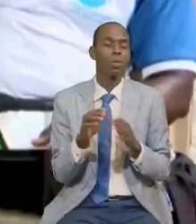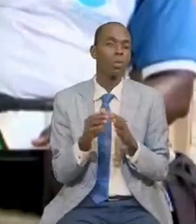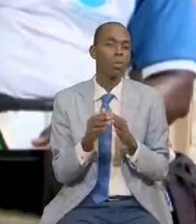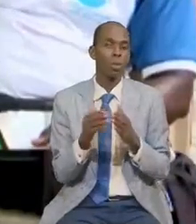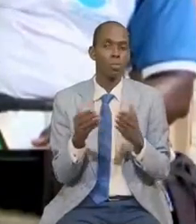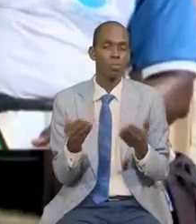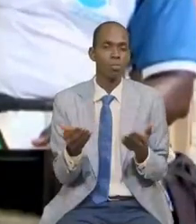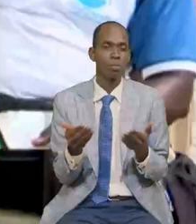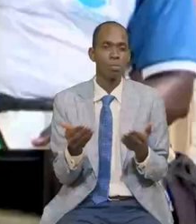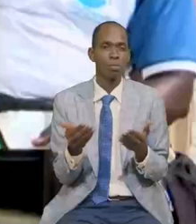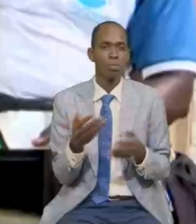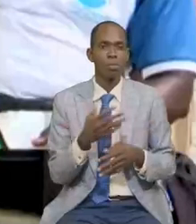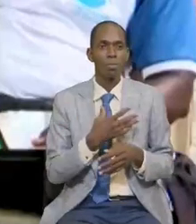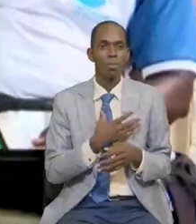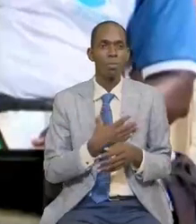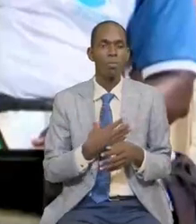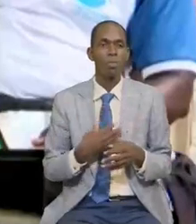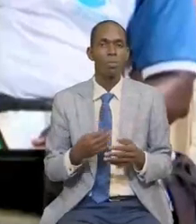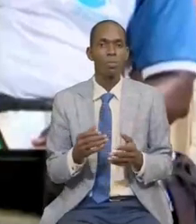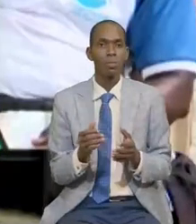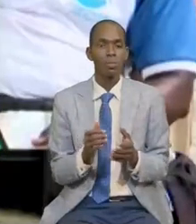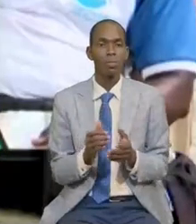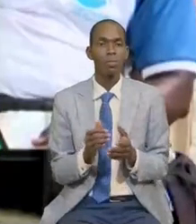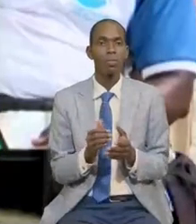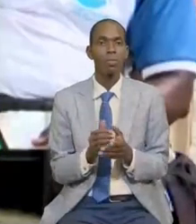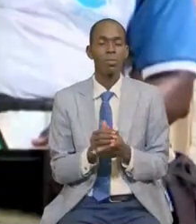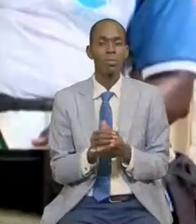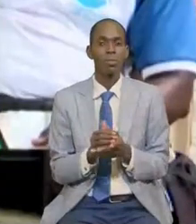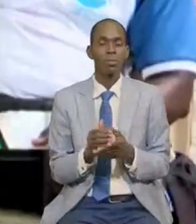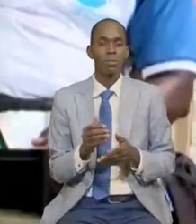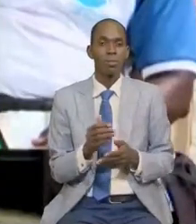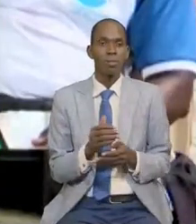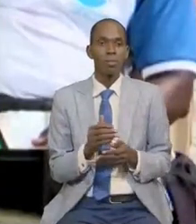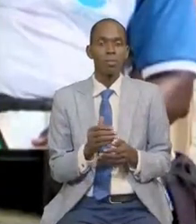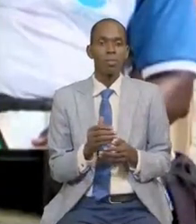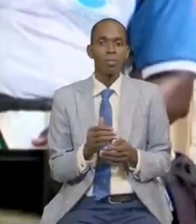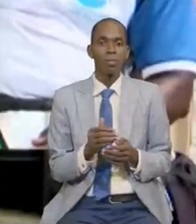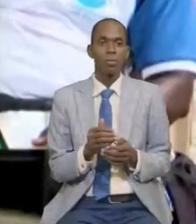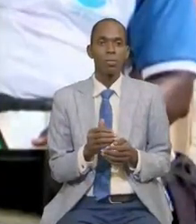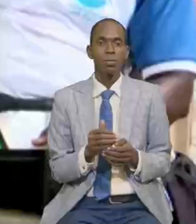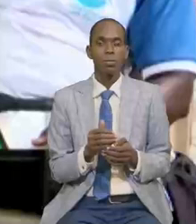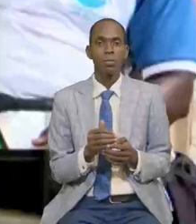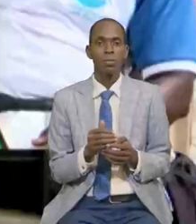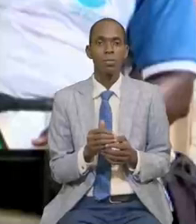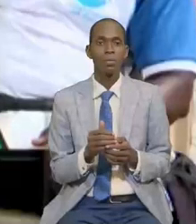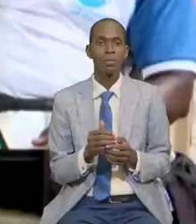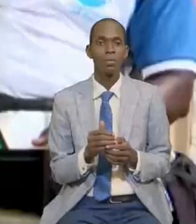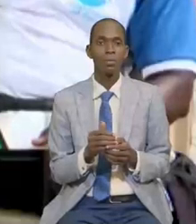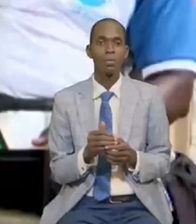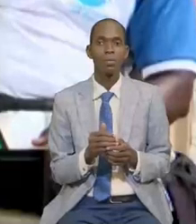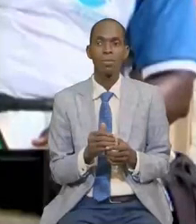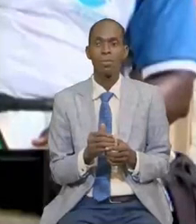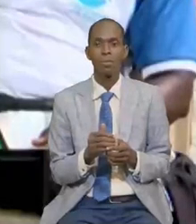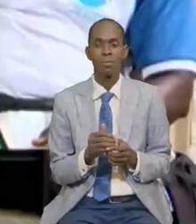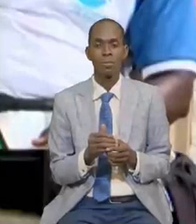voir quelqu'un qui lance une flèche et on voit une remarque contre